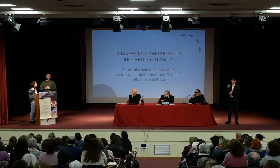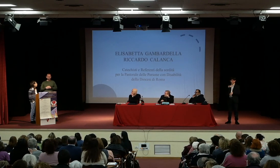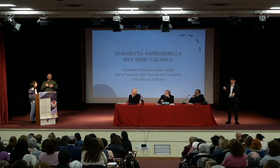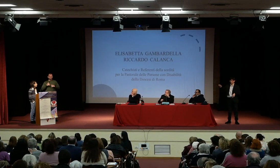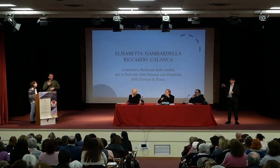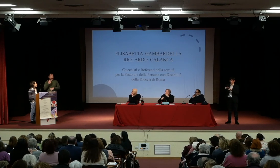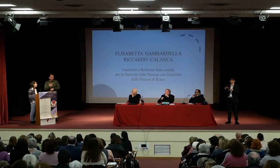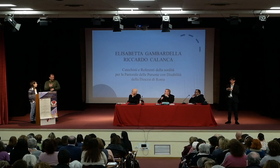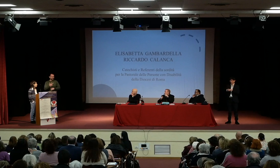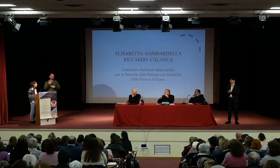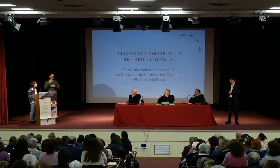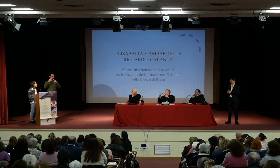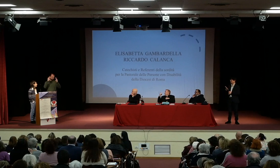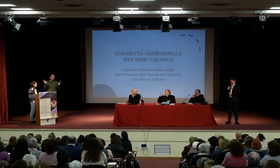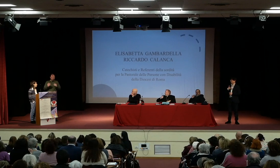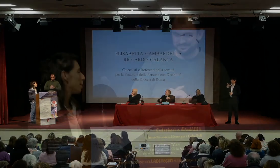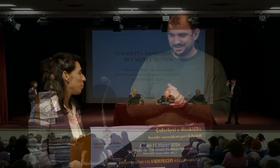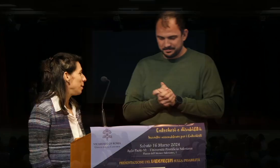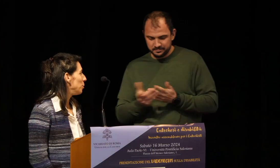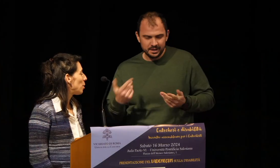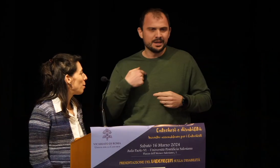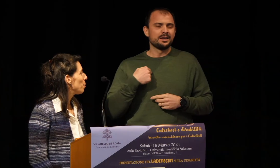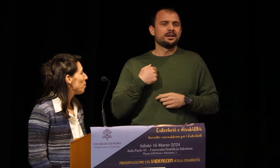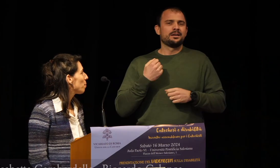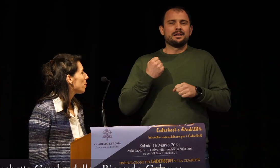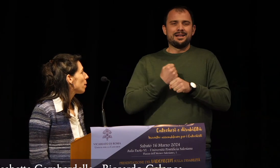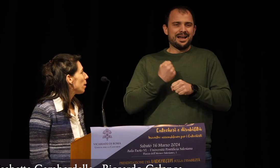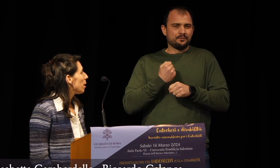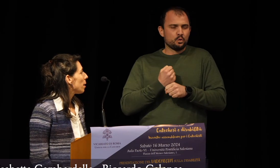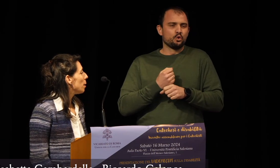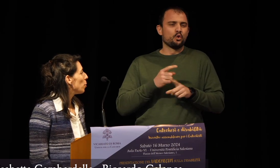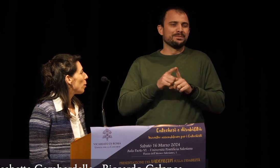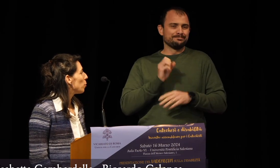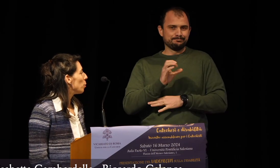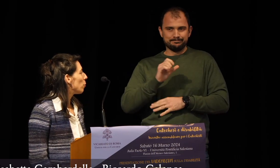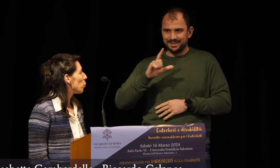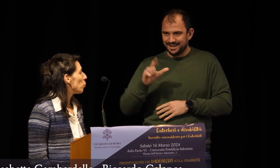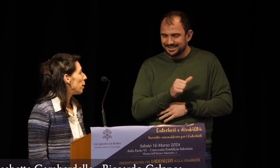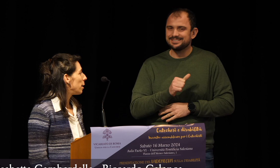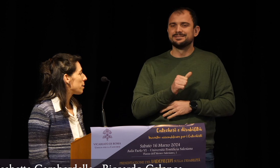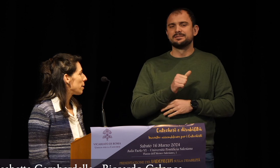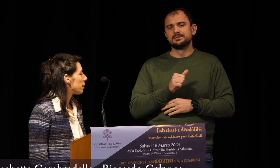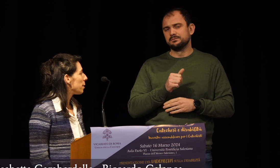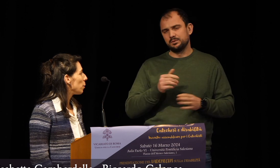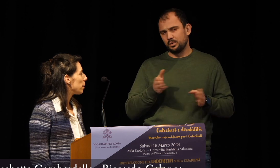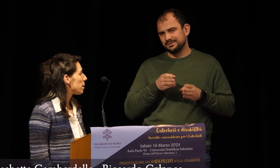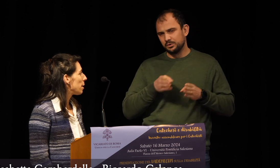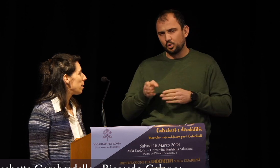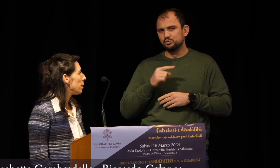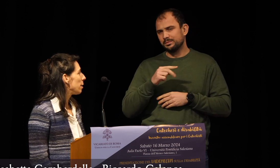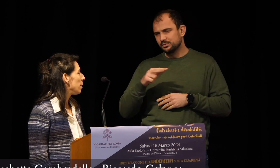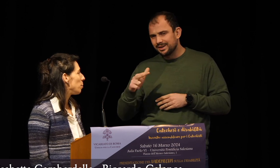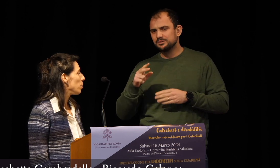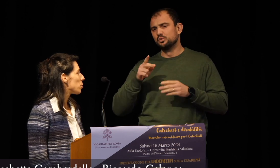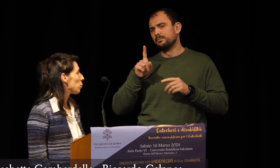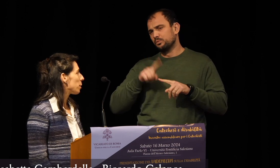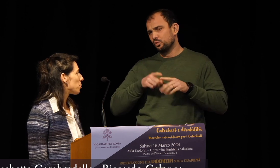Elisabetta abbiamo tre figli Qui tre figli in cielo il mio Io lavoro come insegnante di lingua de segni